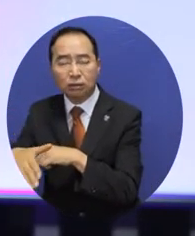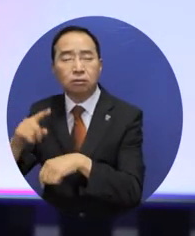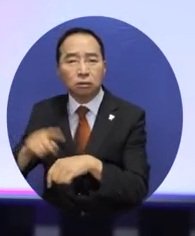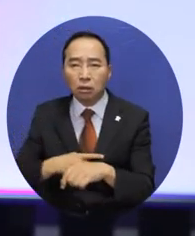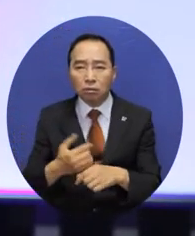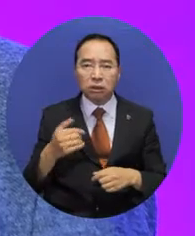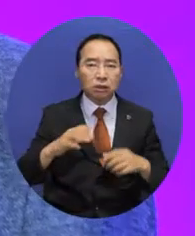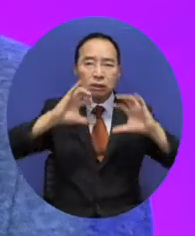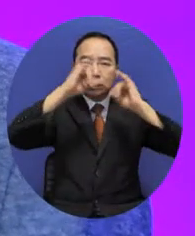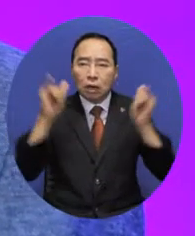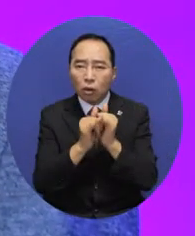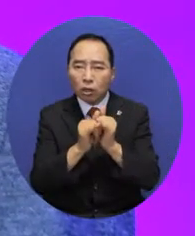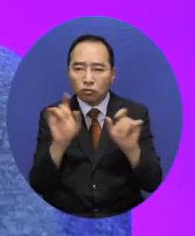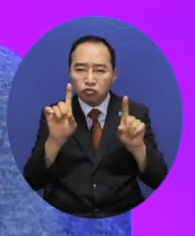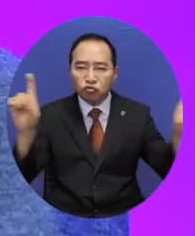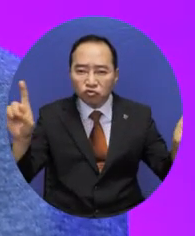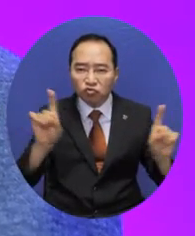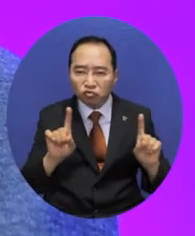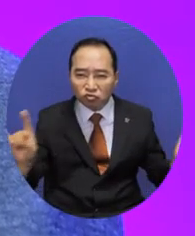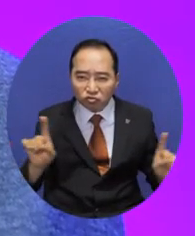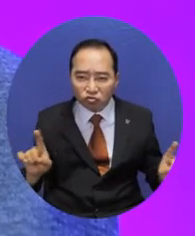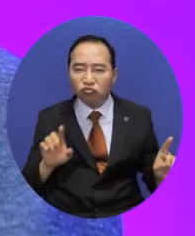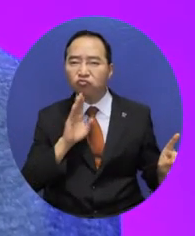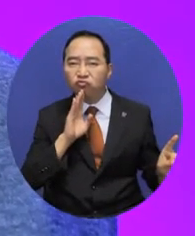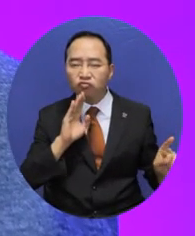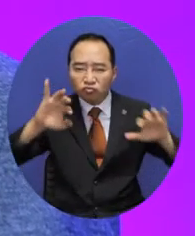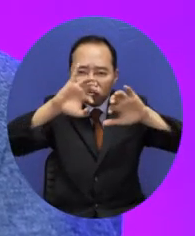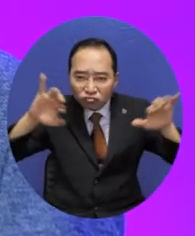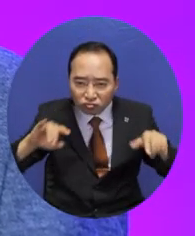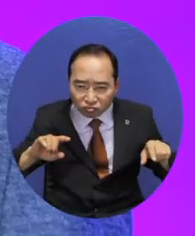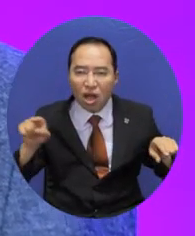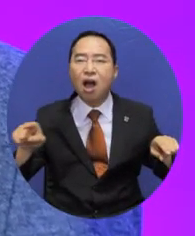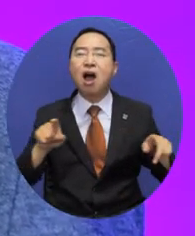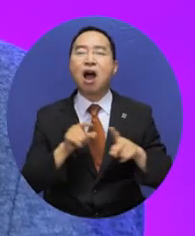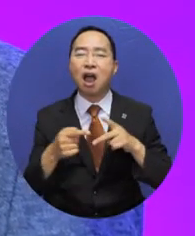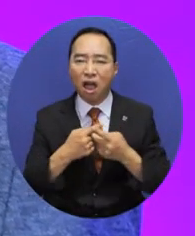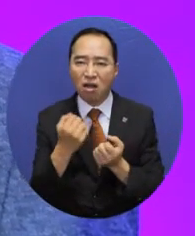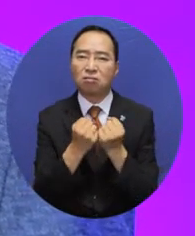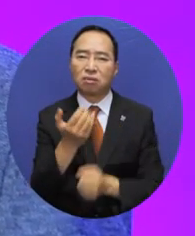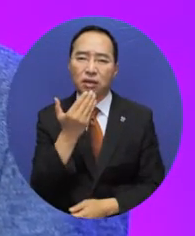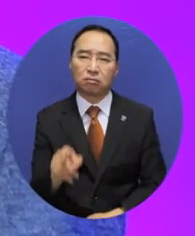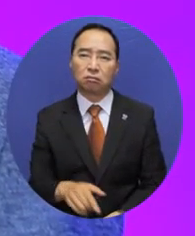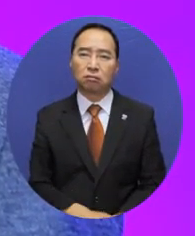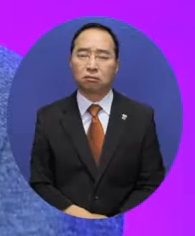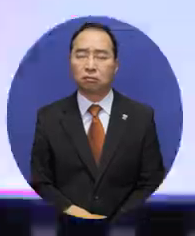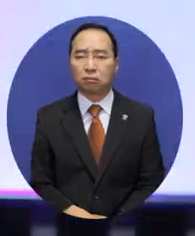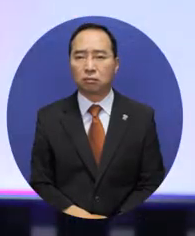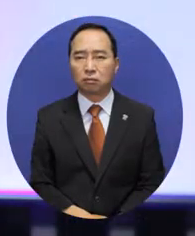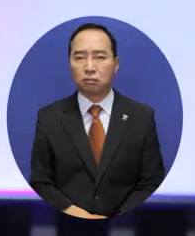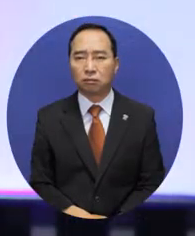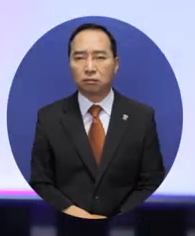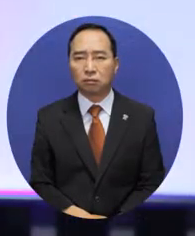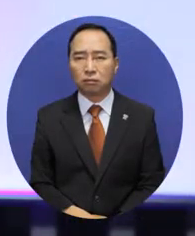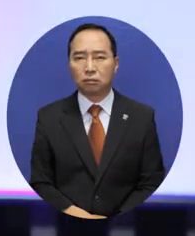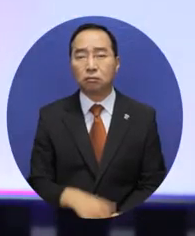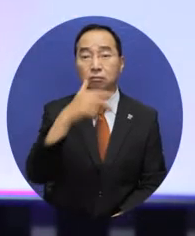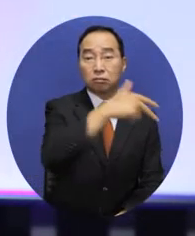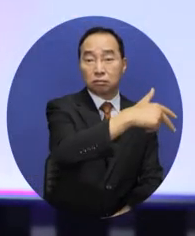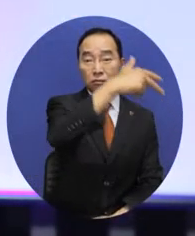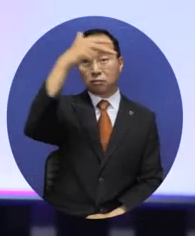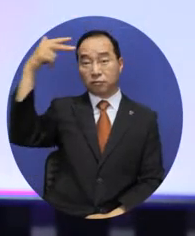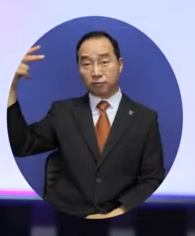허위 둘로 나누고, 둘로 나눈 이후에야 이해할 수 있고 설명할 수 있게 되었습니다. 무지개가